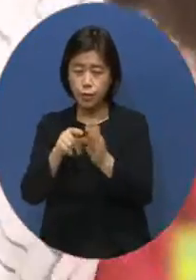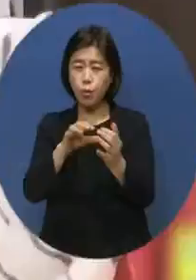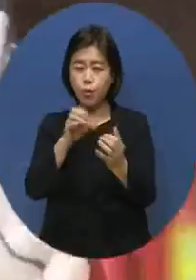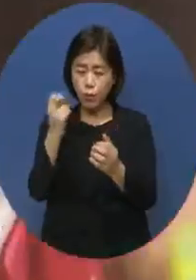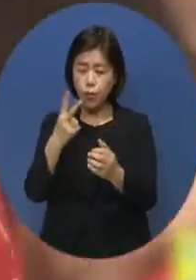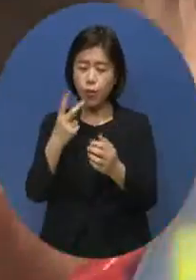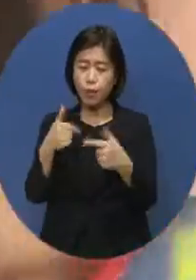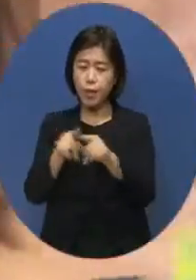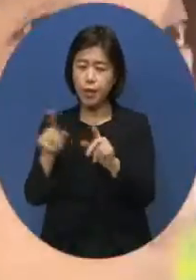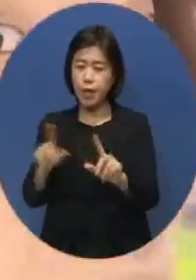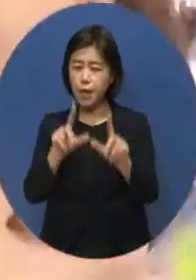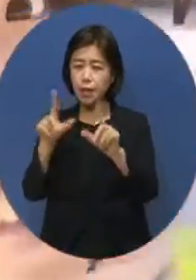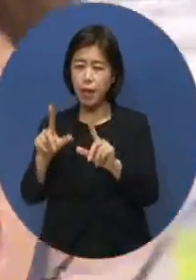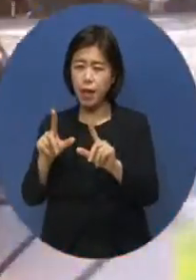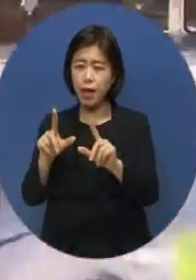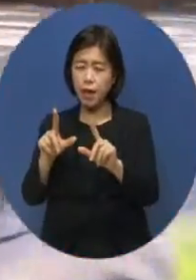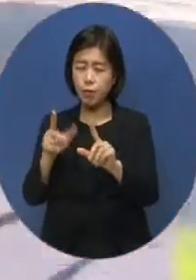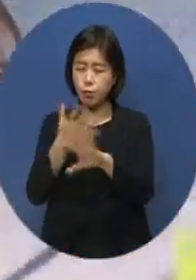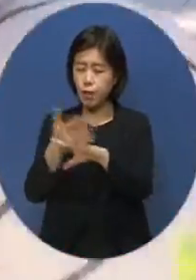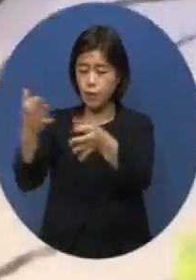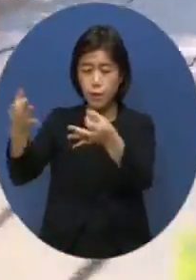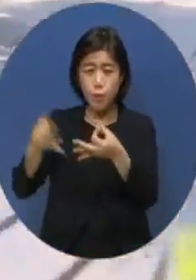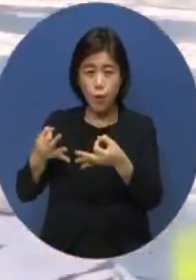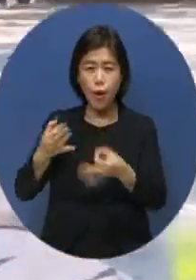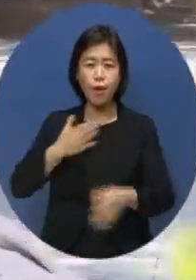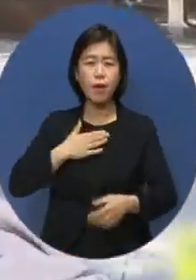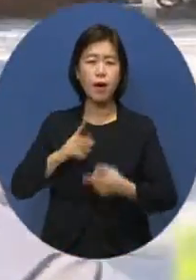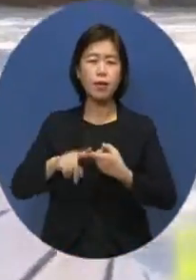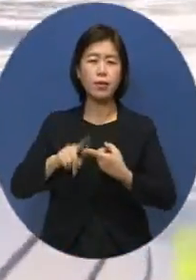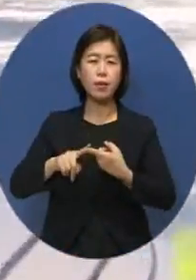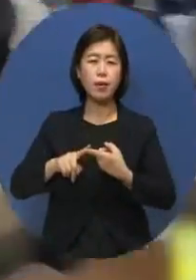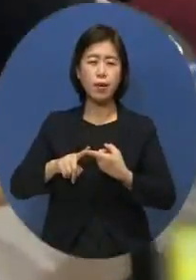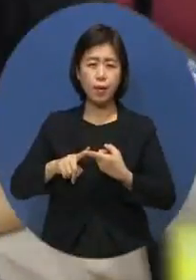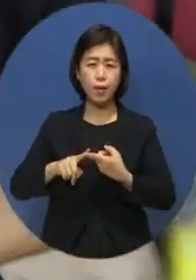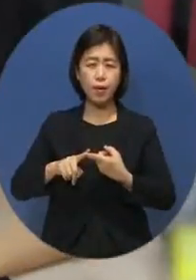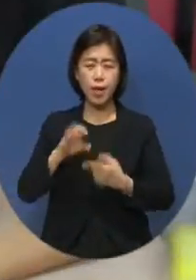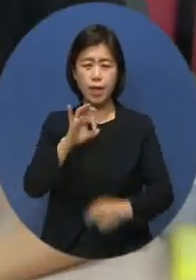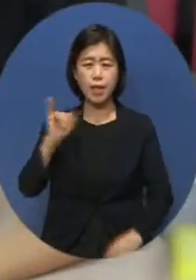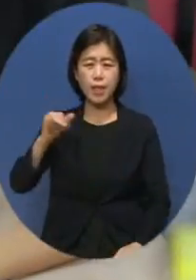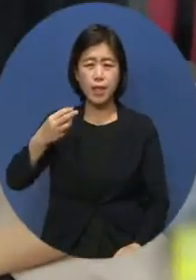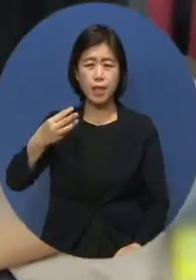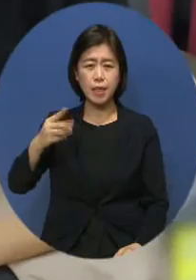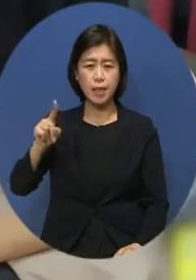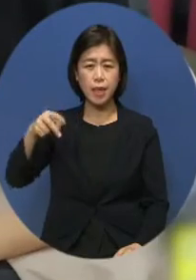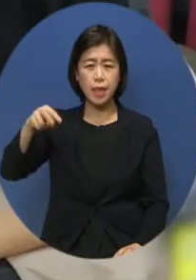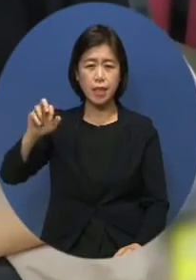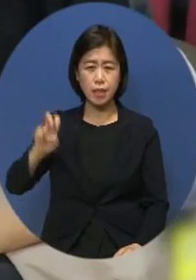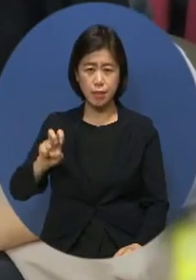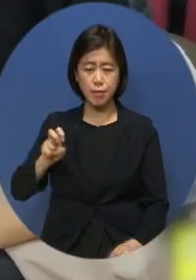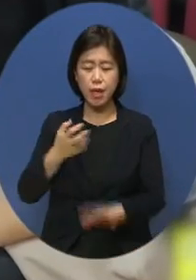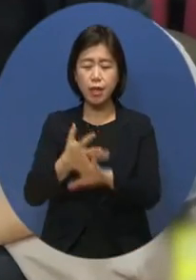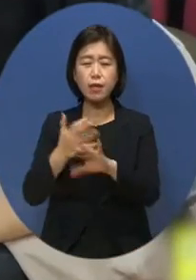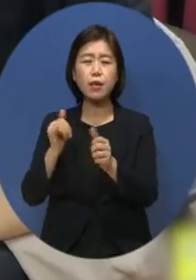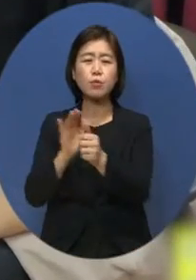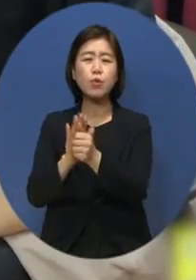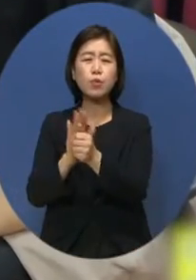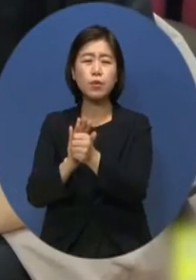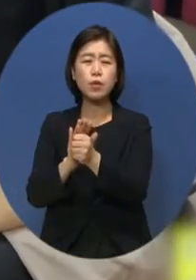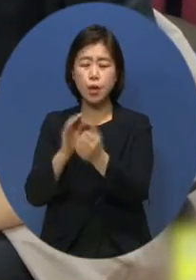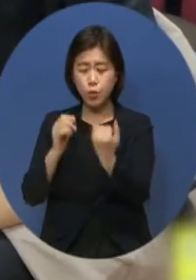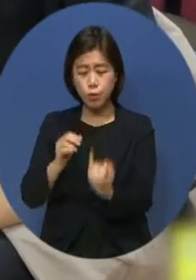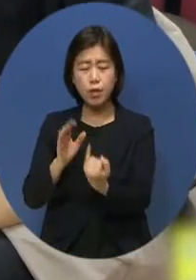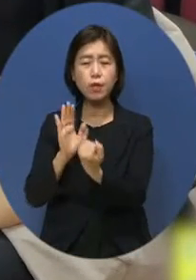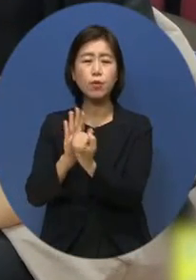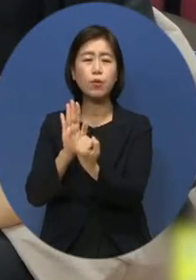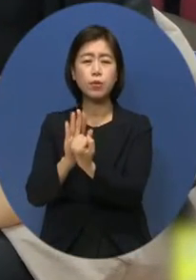분들이 되게 많으시고 그래서 그 이타심에 대해서 되게 찬사를 보내거나 하는 분들이 계세요. 근데 저는 이타심으로 한 게 아니라